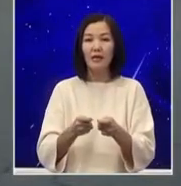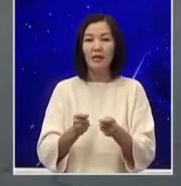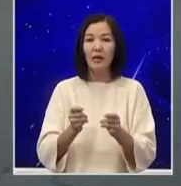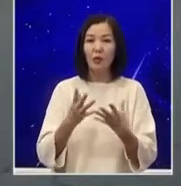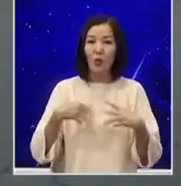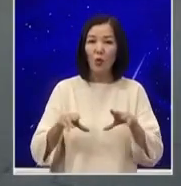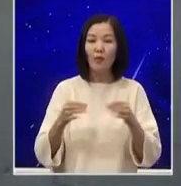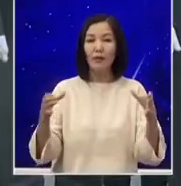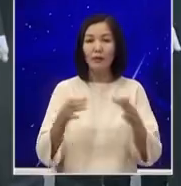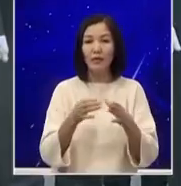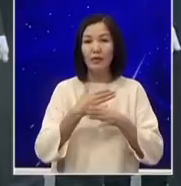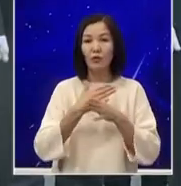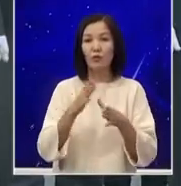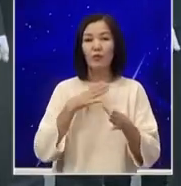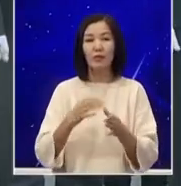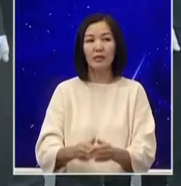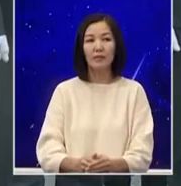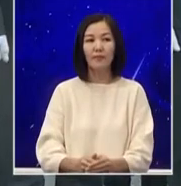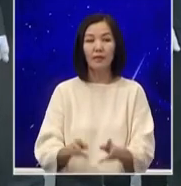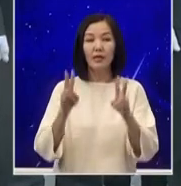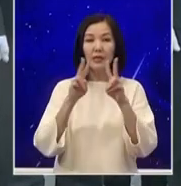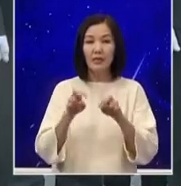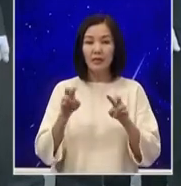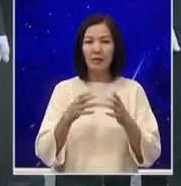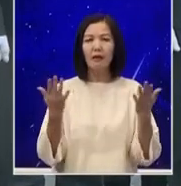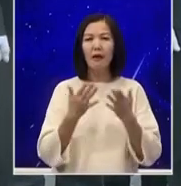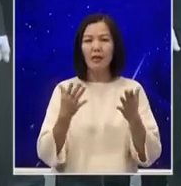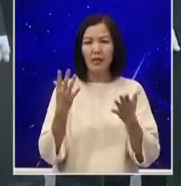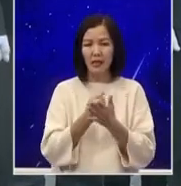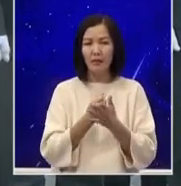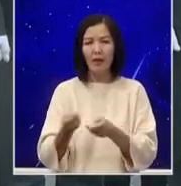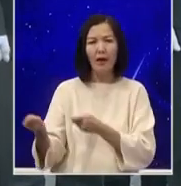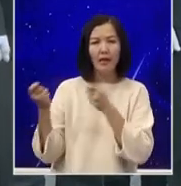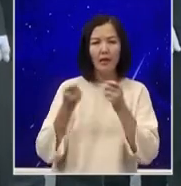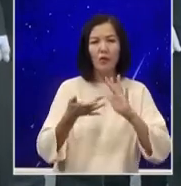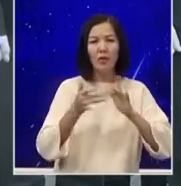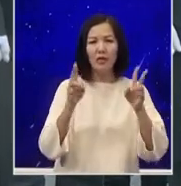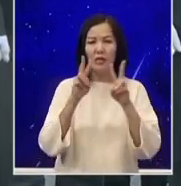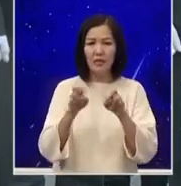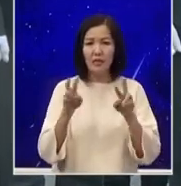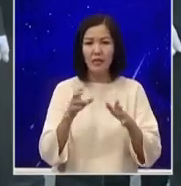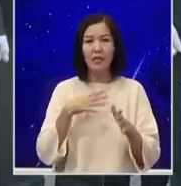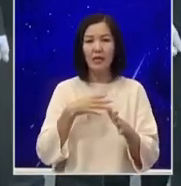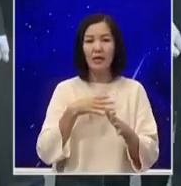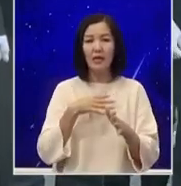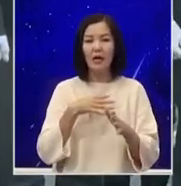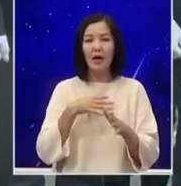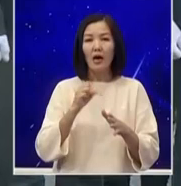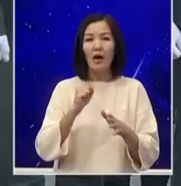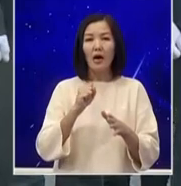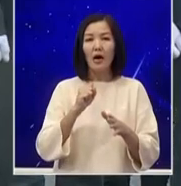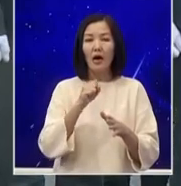қоғамдық бірлестігі. Іздегеннен кейін енді бұны қалай жеткізу керек, тоже ойластырдым, тоже интернеттен іздеп отырып, атамның аманаты